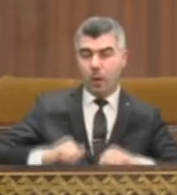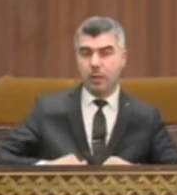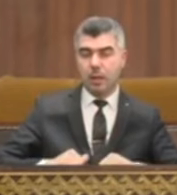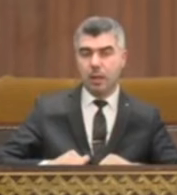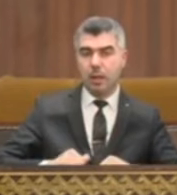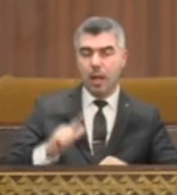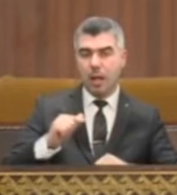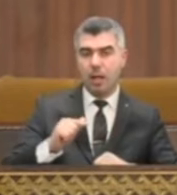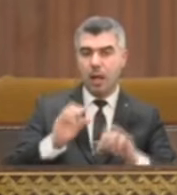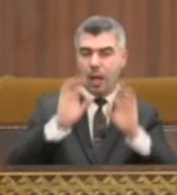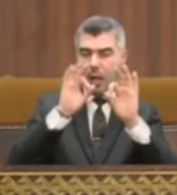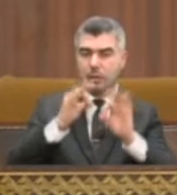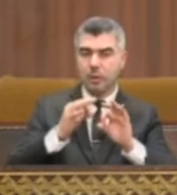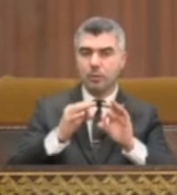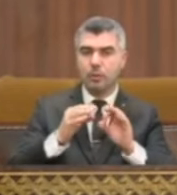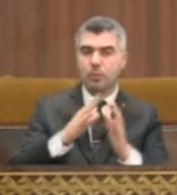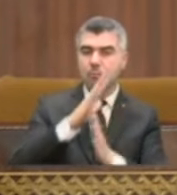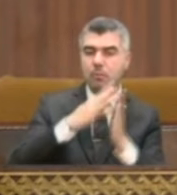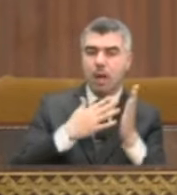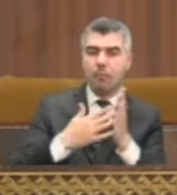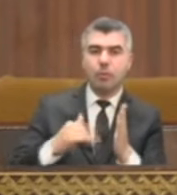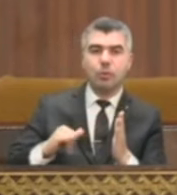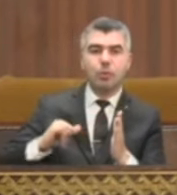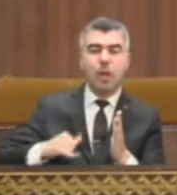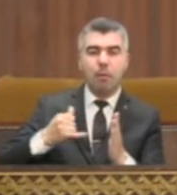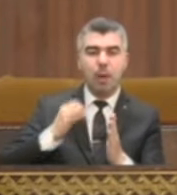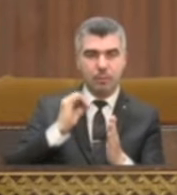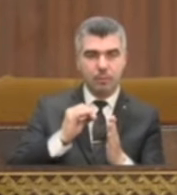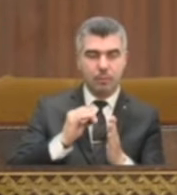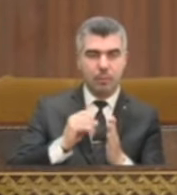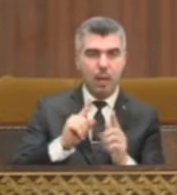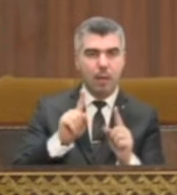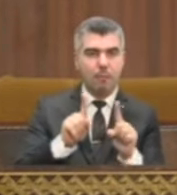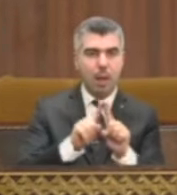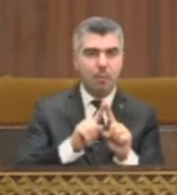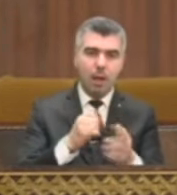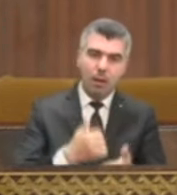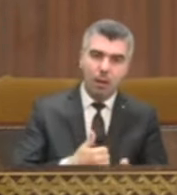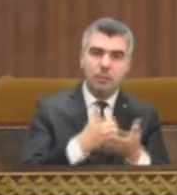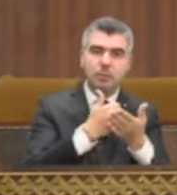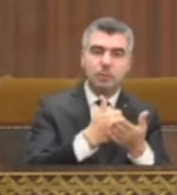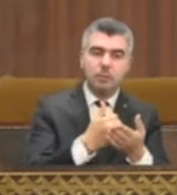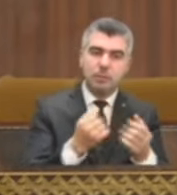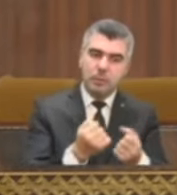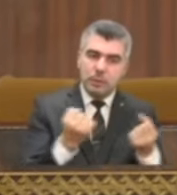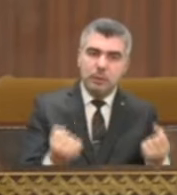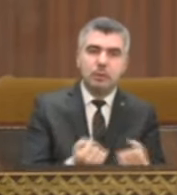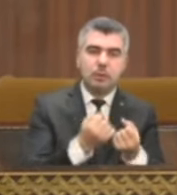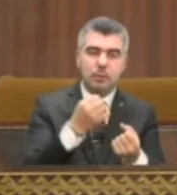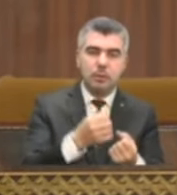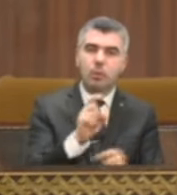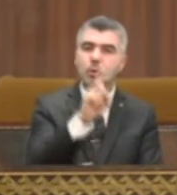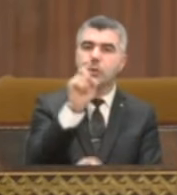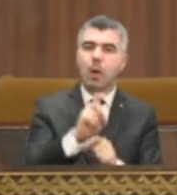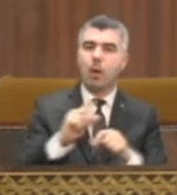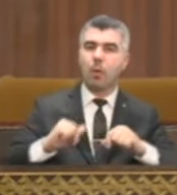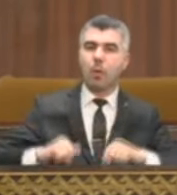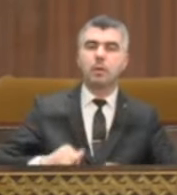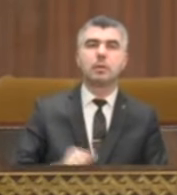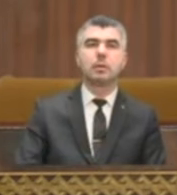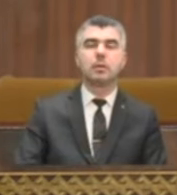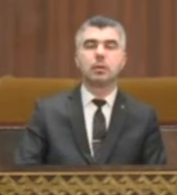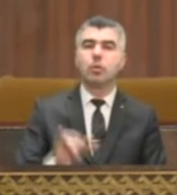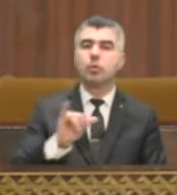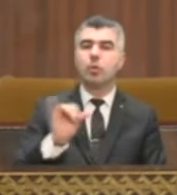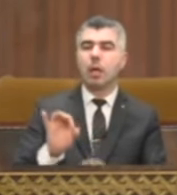عدد من برامج الشباب وفي وقت يحتاج فيه الشباب لحوافز هامة من أجل تنمية قدراتهم. نسألكم سيد الوزير المحترم